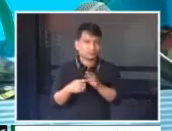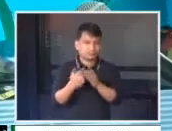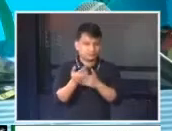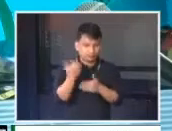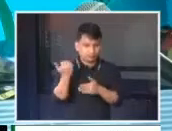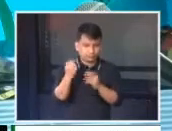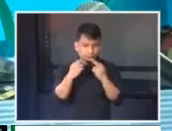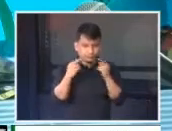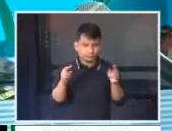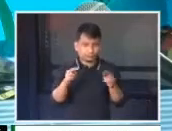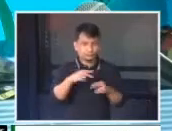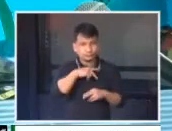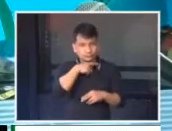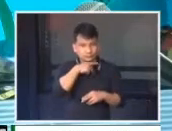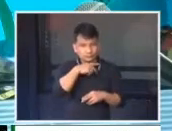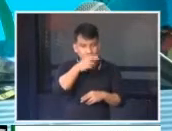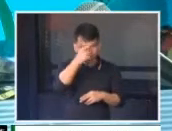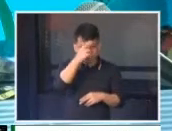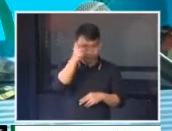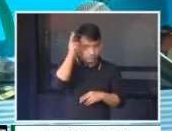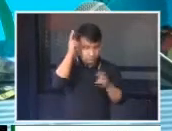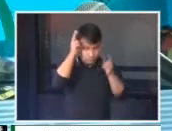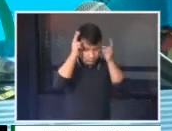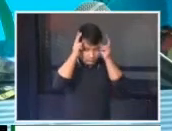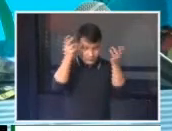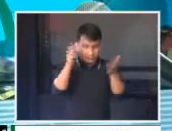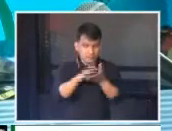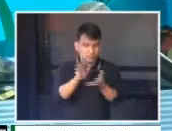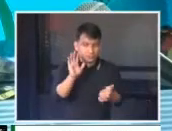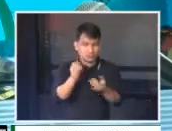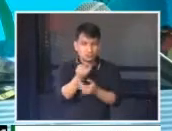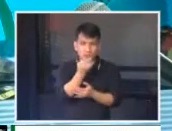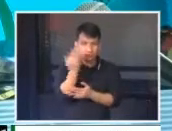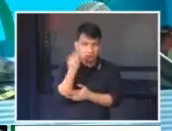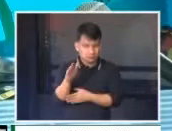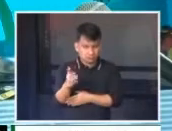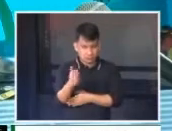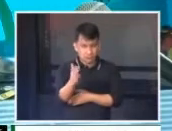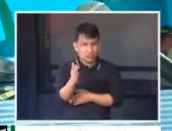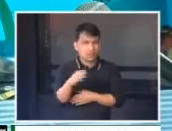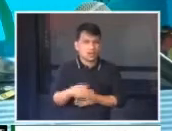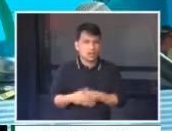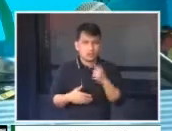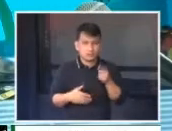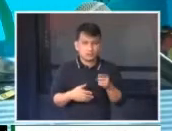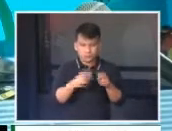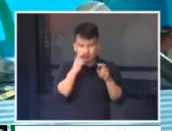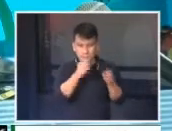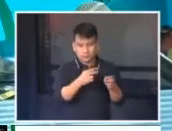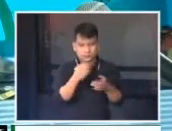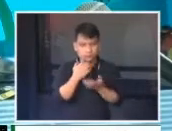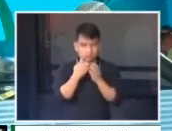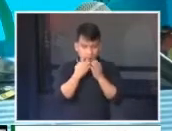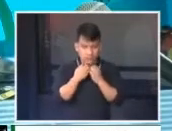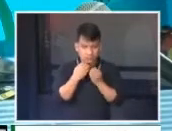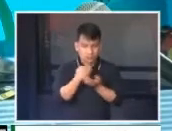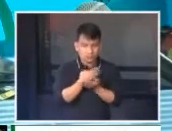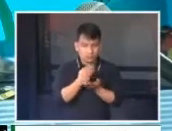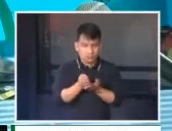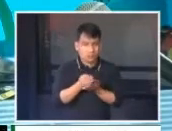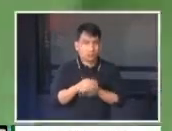bukod sa baboy, manok at gulay, tumaas na rin ang presyo ng ilang isda. Kaya todo ngayon ang higpit sa budget ng ilang mga